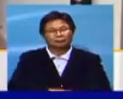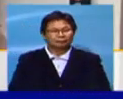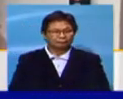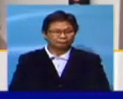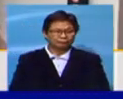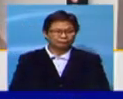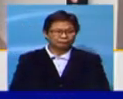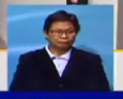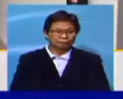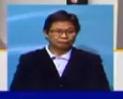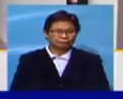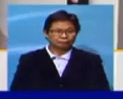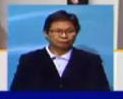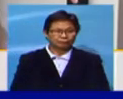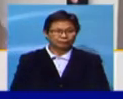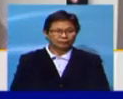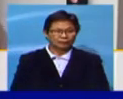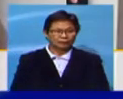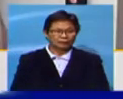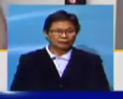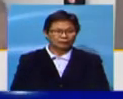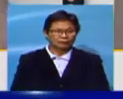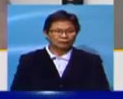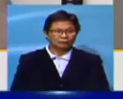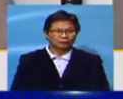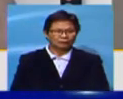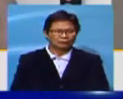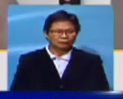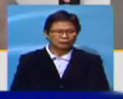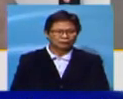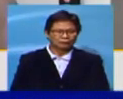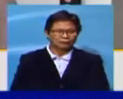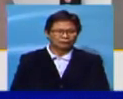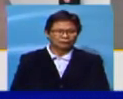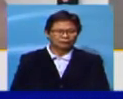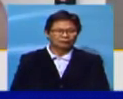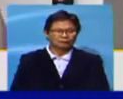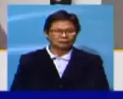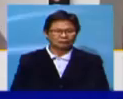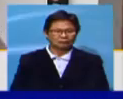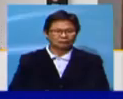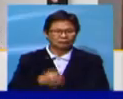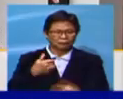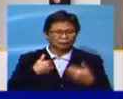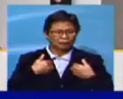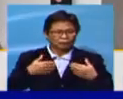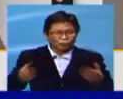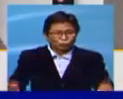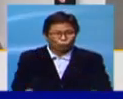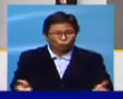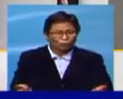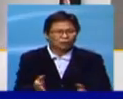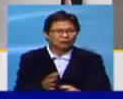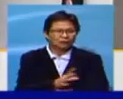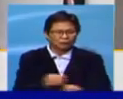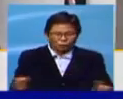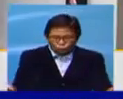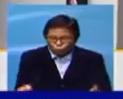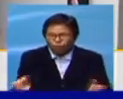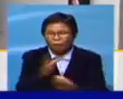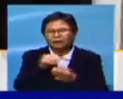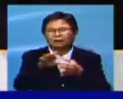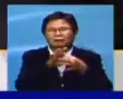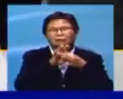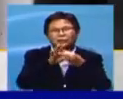dan bagaimana kita boleh memberi sepenuhongan dan kasama